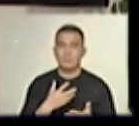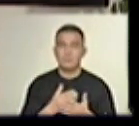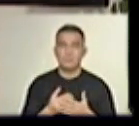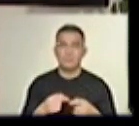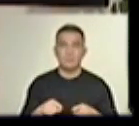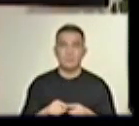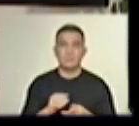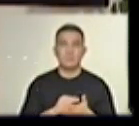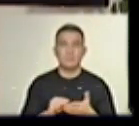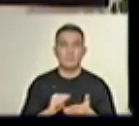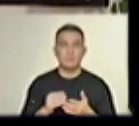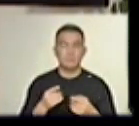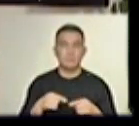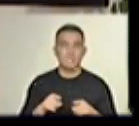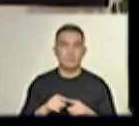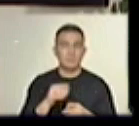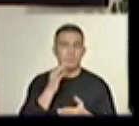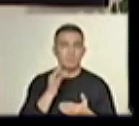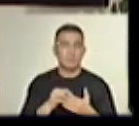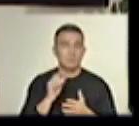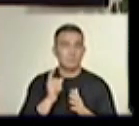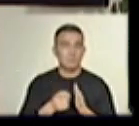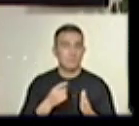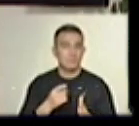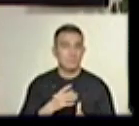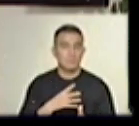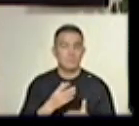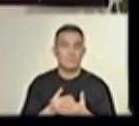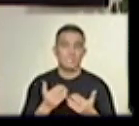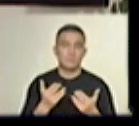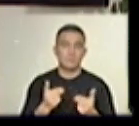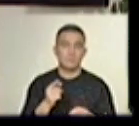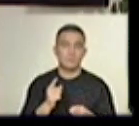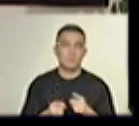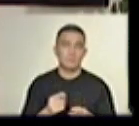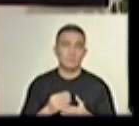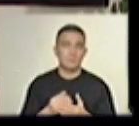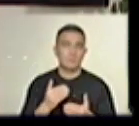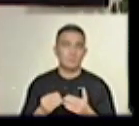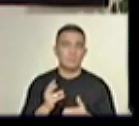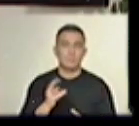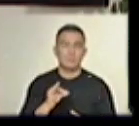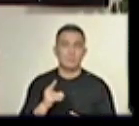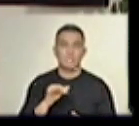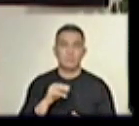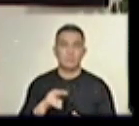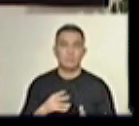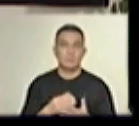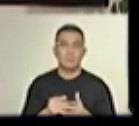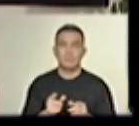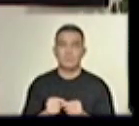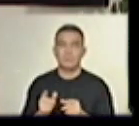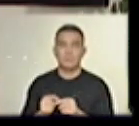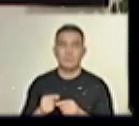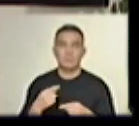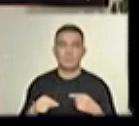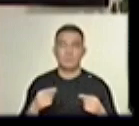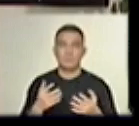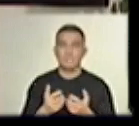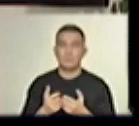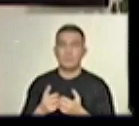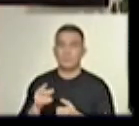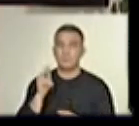shunday natijaga erishgan bo'lsangiz, demak siz haqiqatdan ham modullar qatnashgan ifodalarni hisoblashni